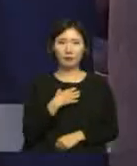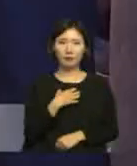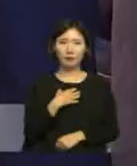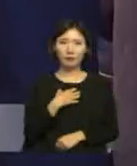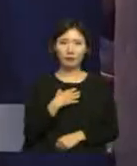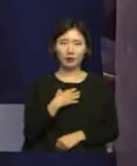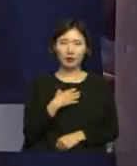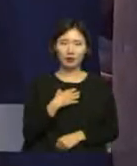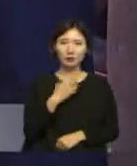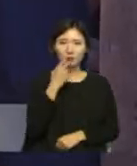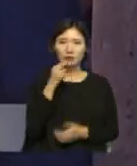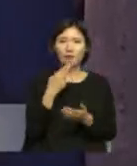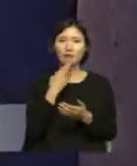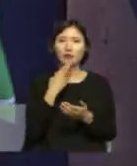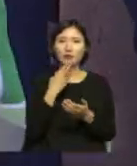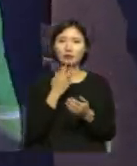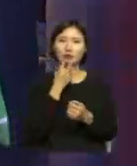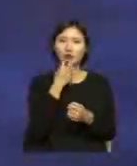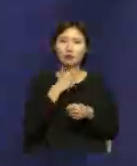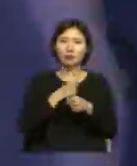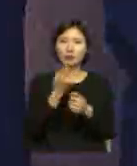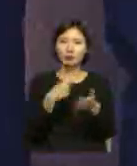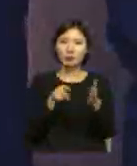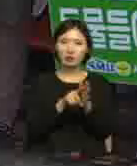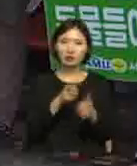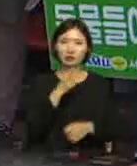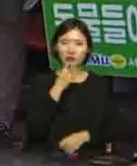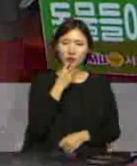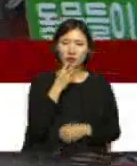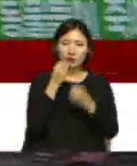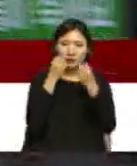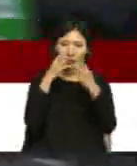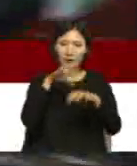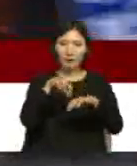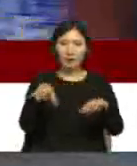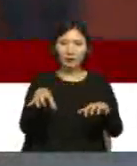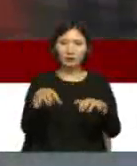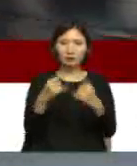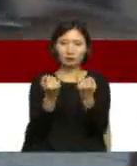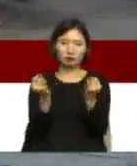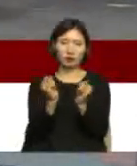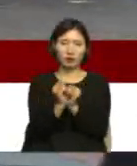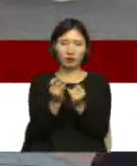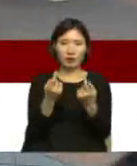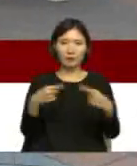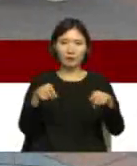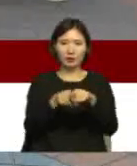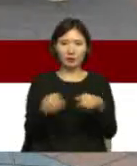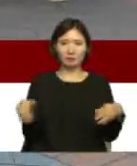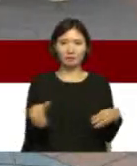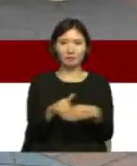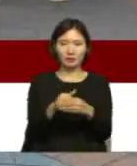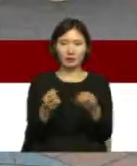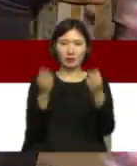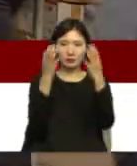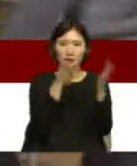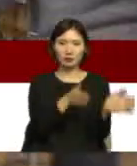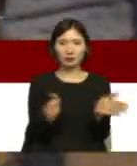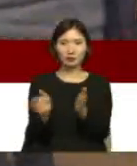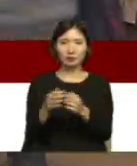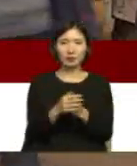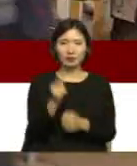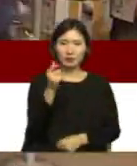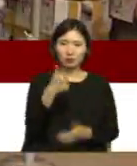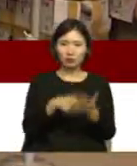플라스틱 없는 서울을 만들기 위해 서울시와 서울시 새마을 부녀회가 손잡고 행사를 마련했습니다. 특히